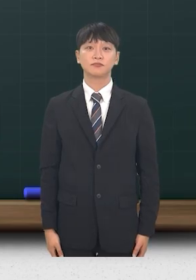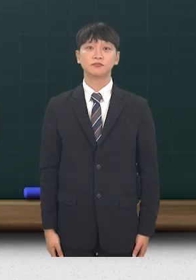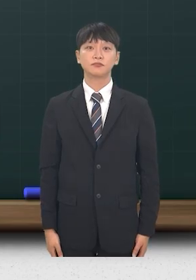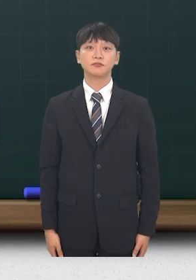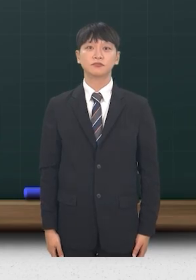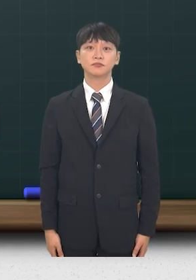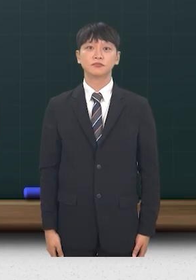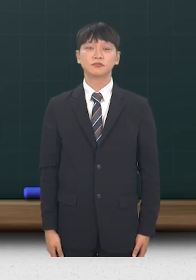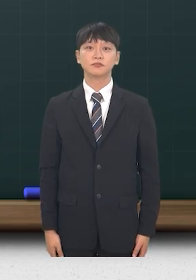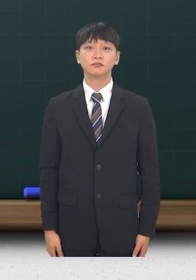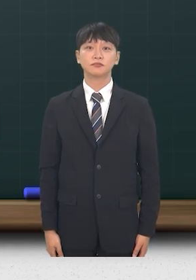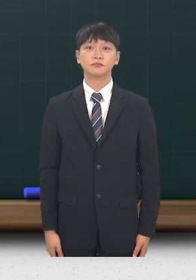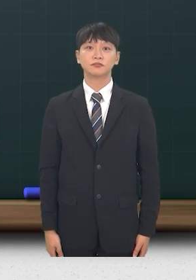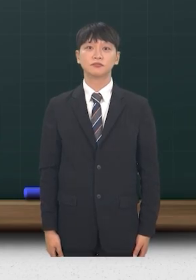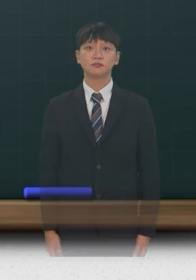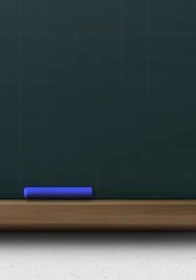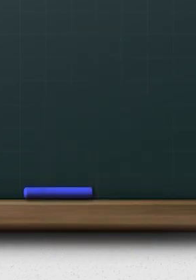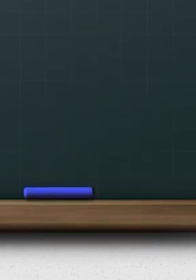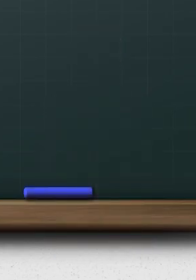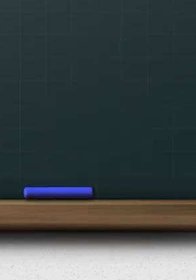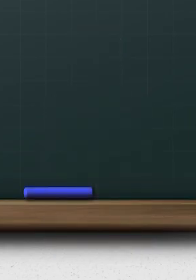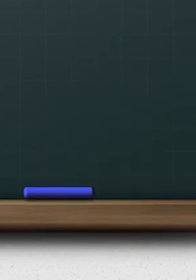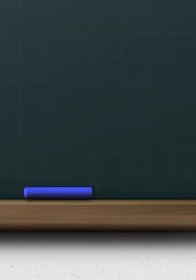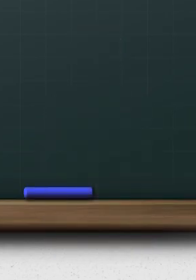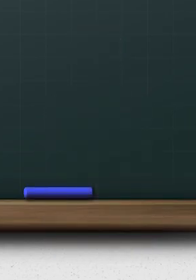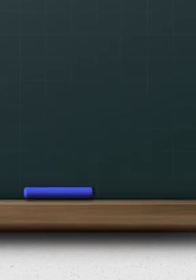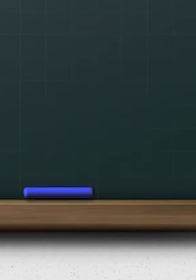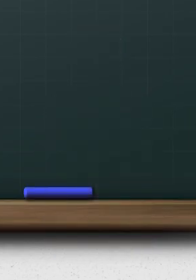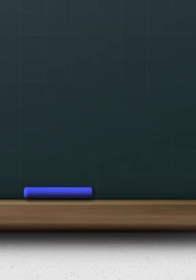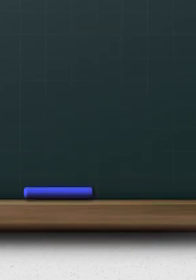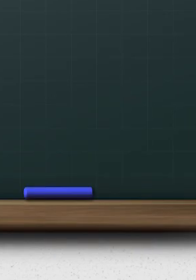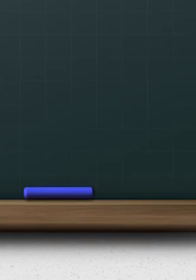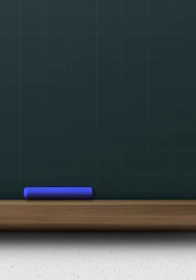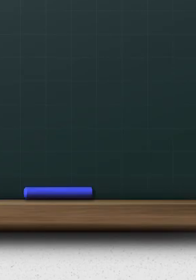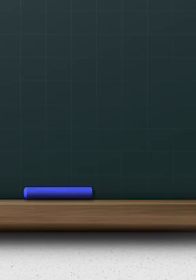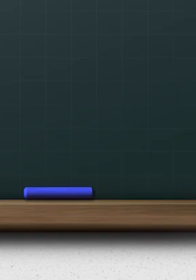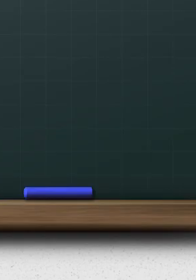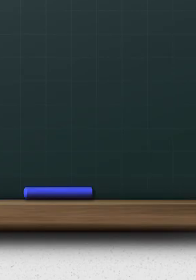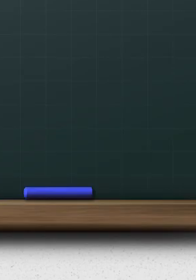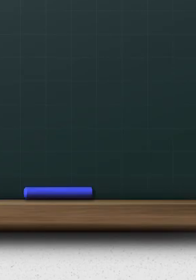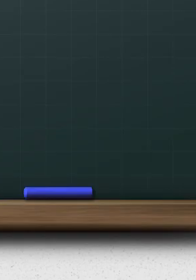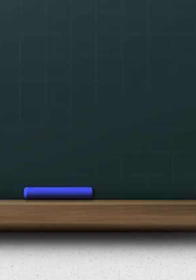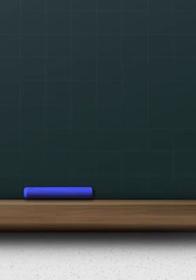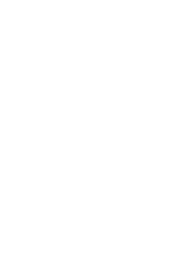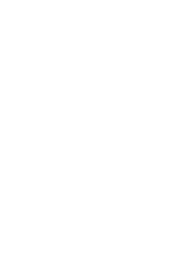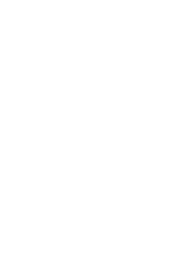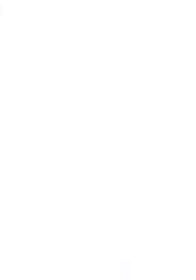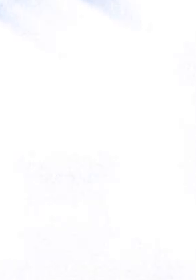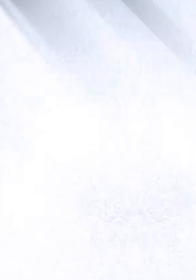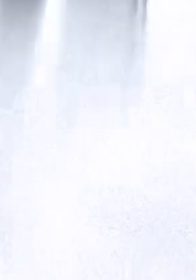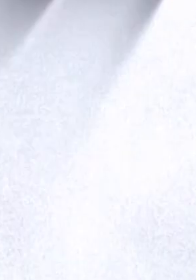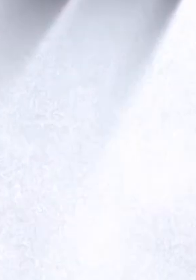이상 정기적으로 흔들어줍니다. 예고 없이 찾아오는 재난재해에 똑똑하게 대처합시다.